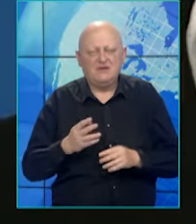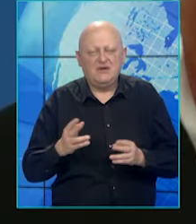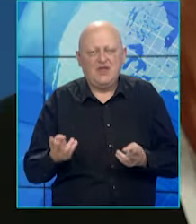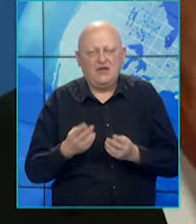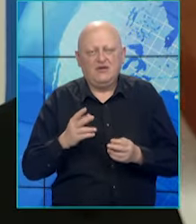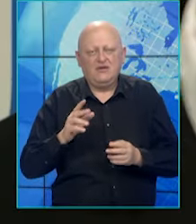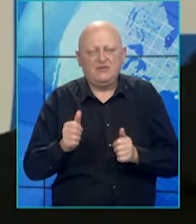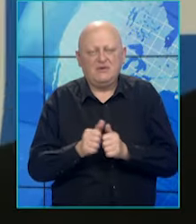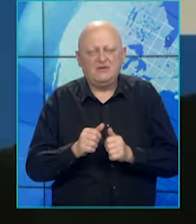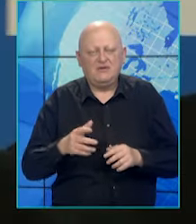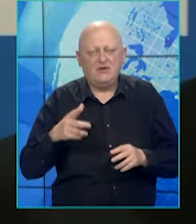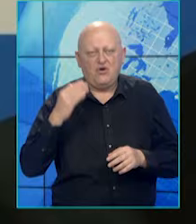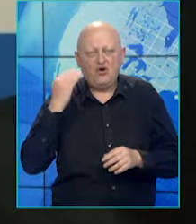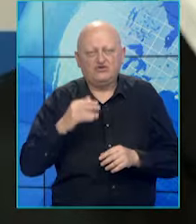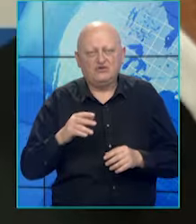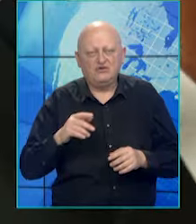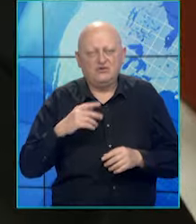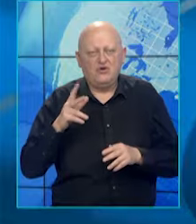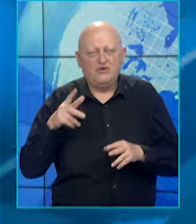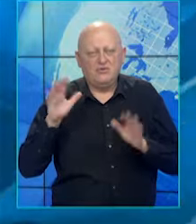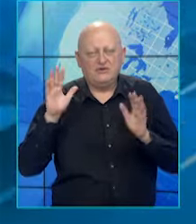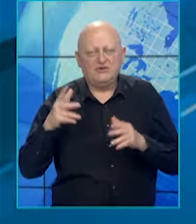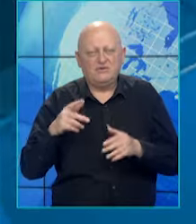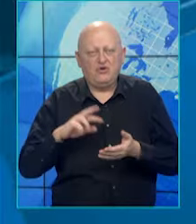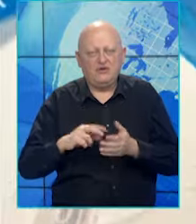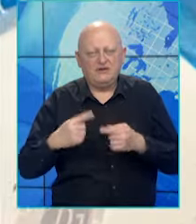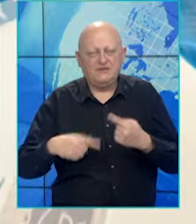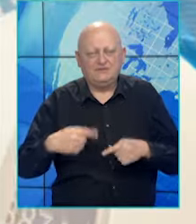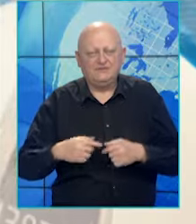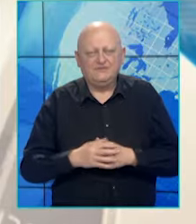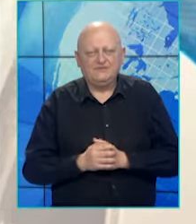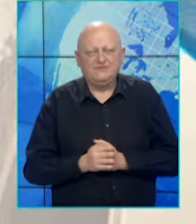oštro. Odustanite od politike nadmudrivanja.